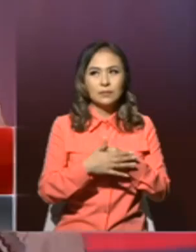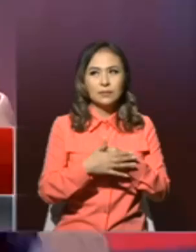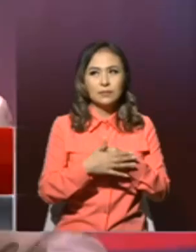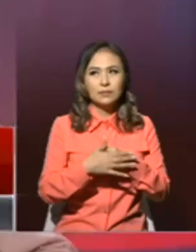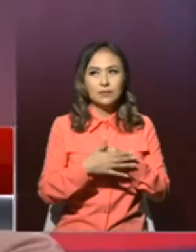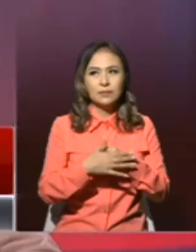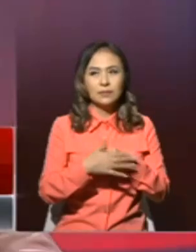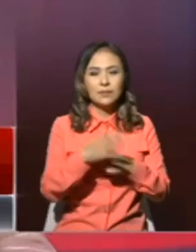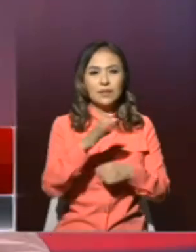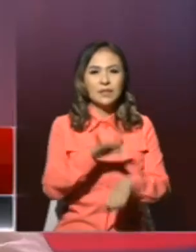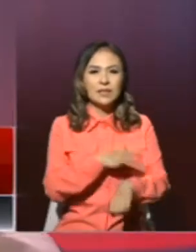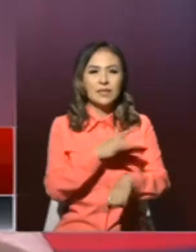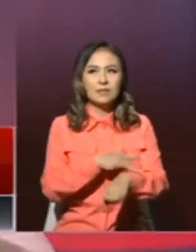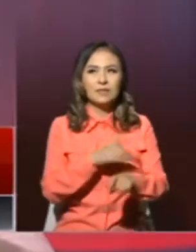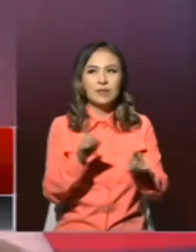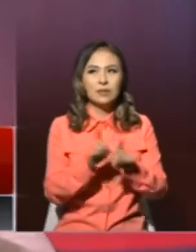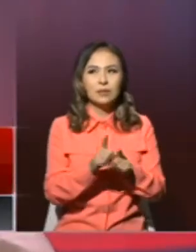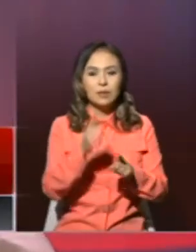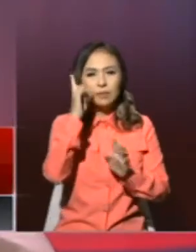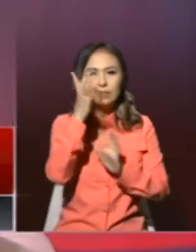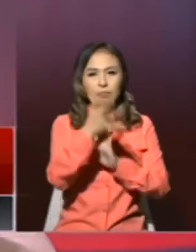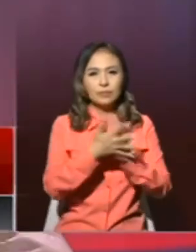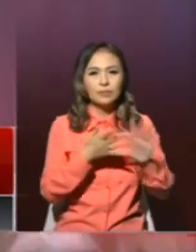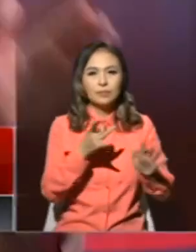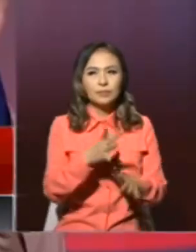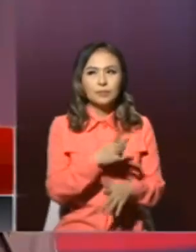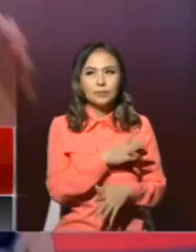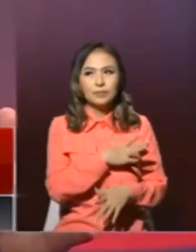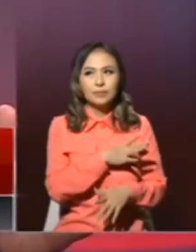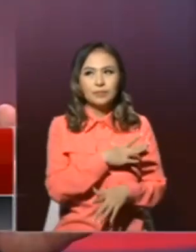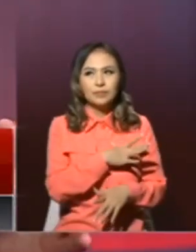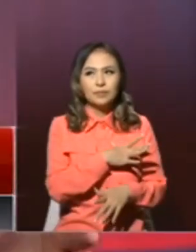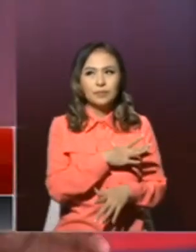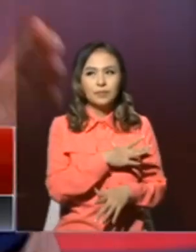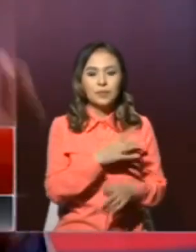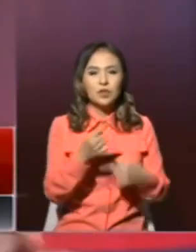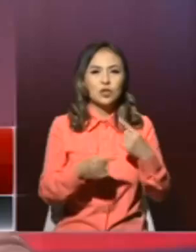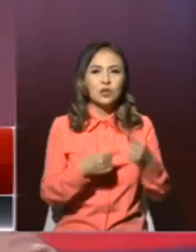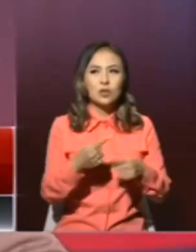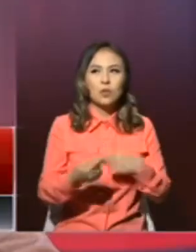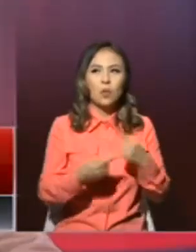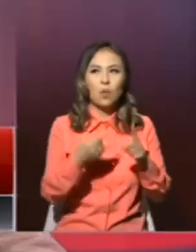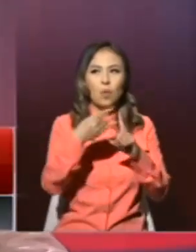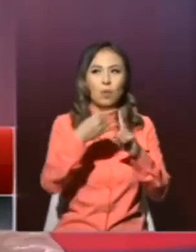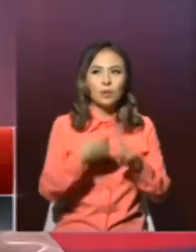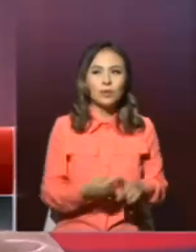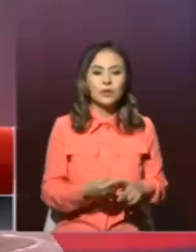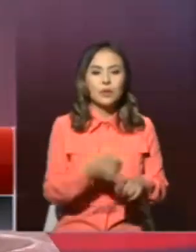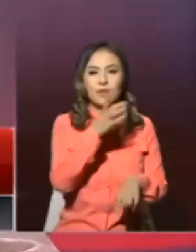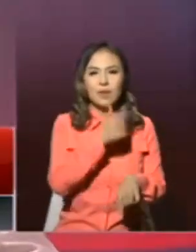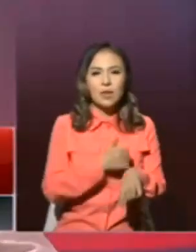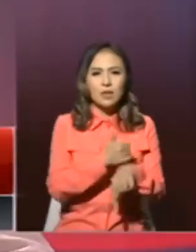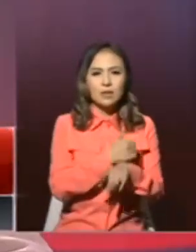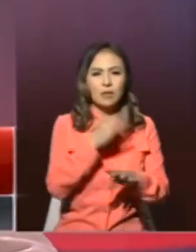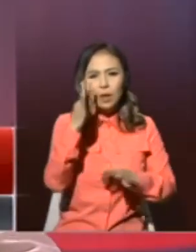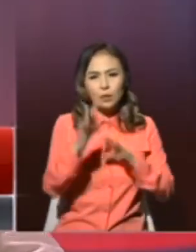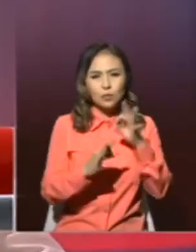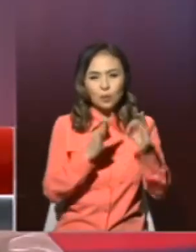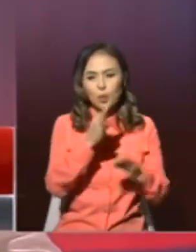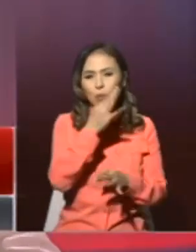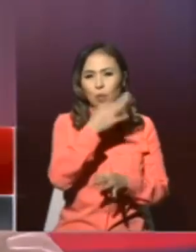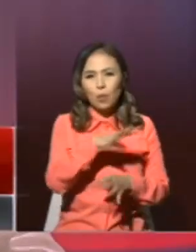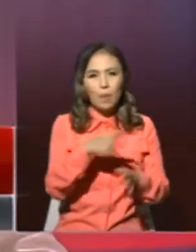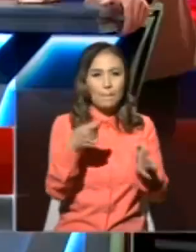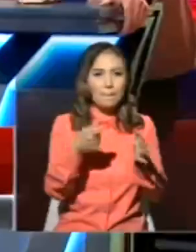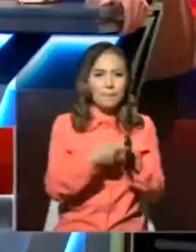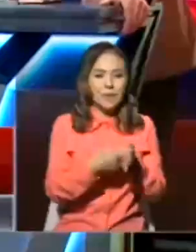біздің серверлер, қысқаша айтқанда адамдарға түсінікті болу үшін, онлайн режимде 24-те 7 сағат бойы қанша билет сатылды, қанша